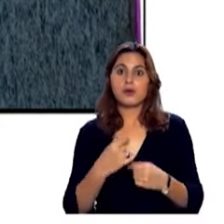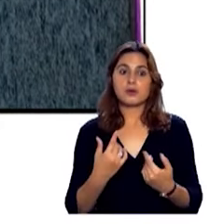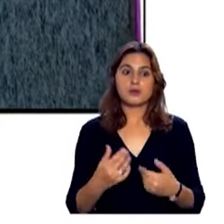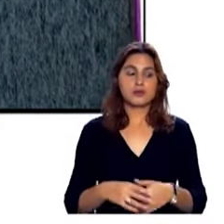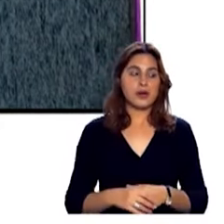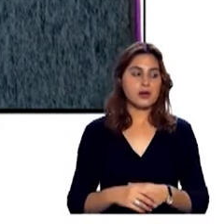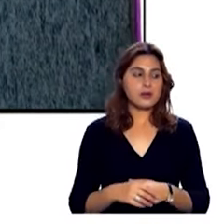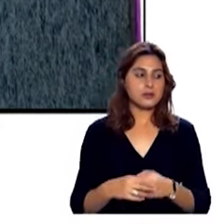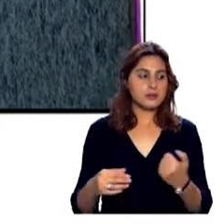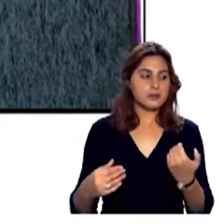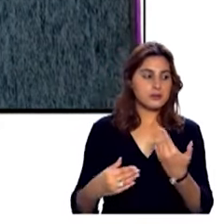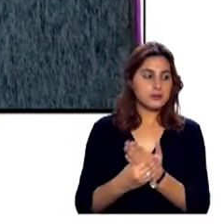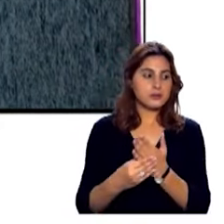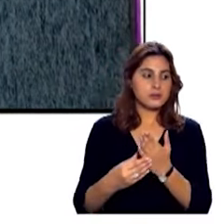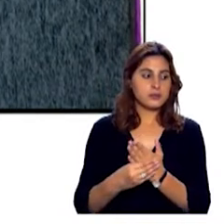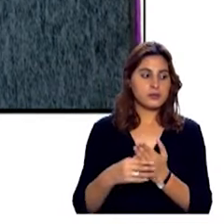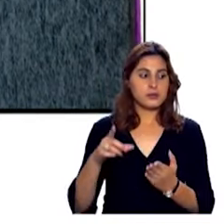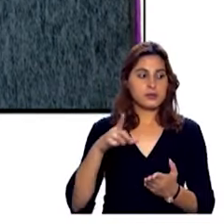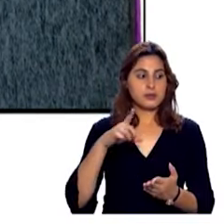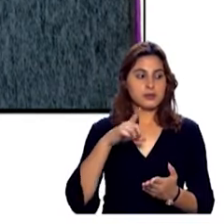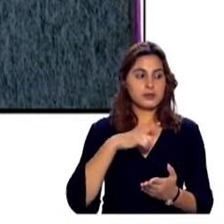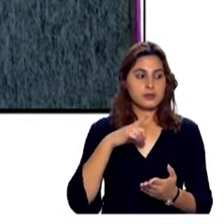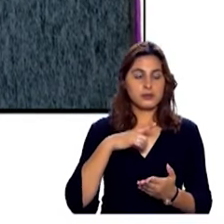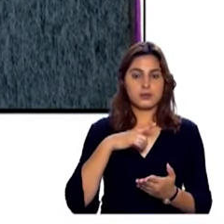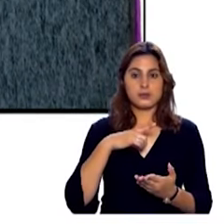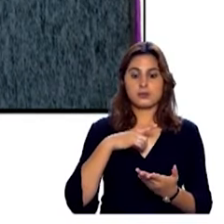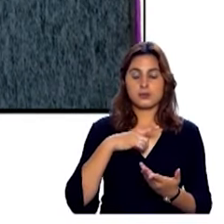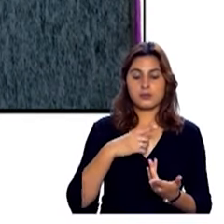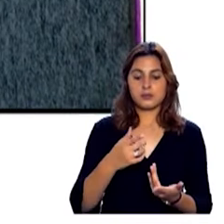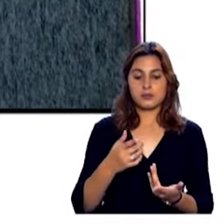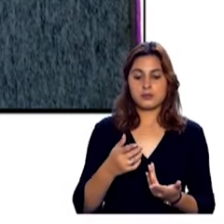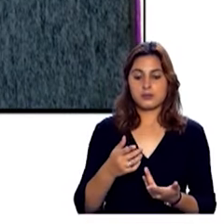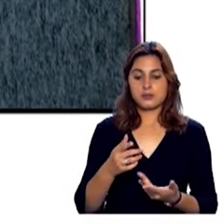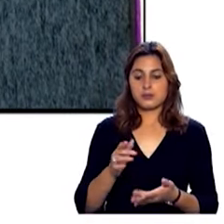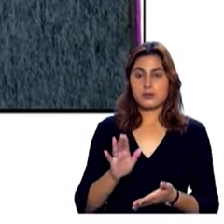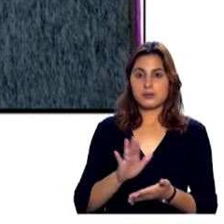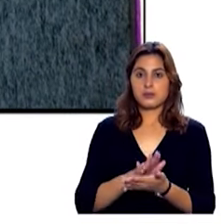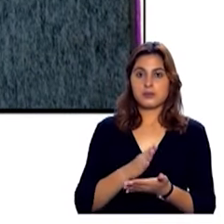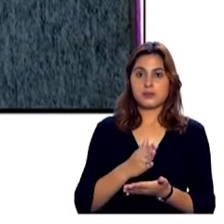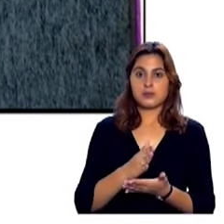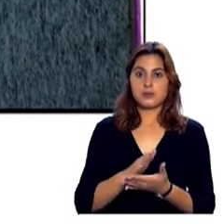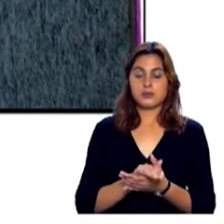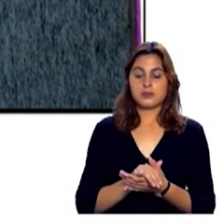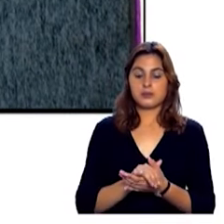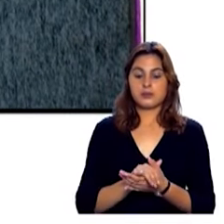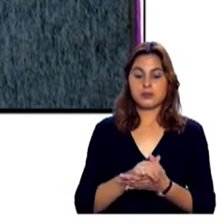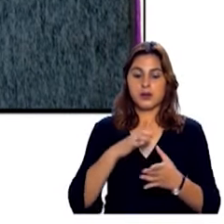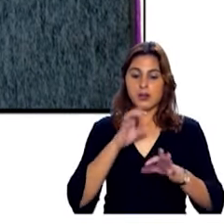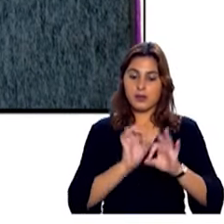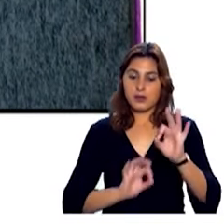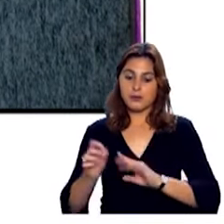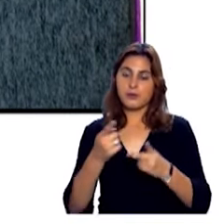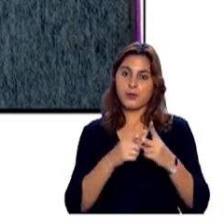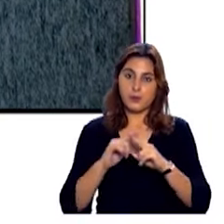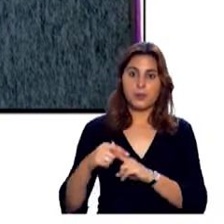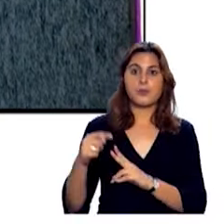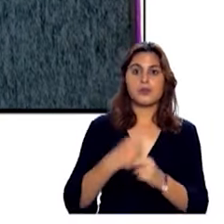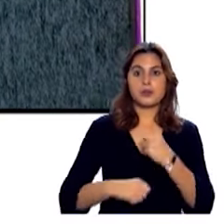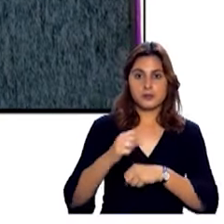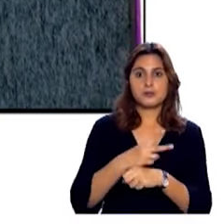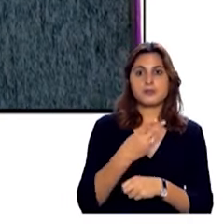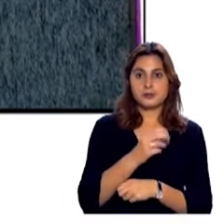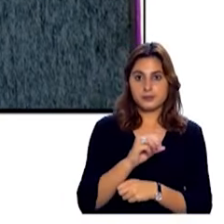solo Il Il la riforma del del 2022 non